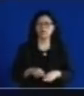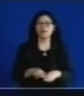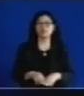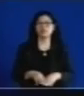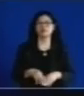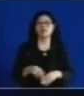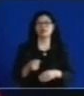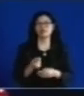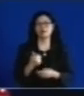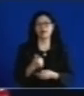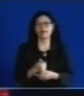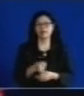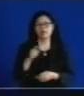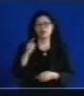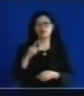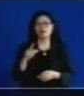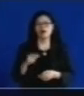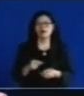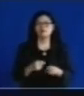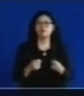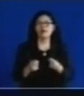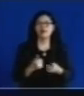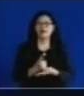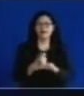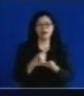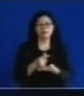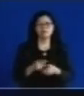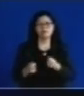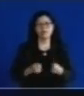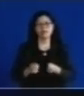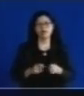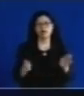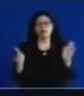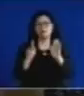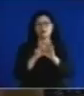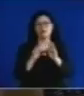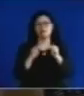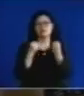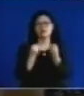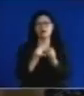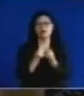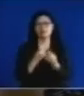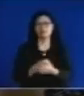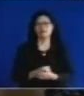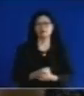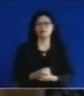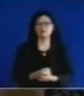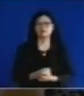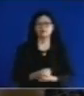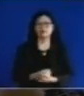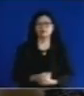yang baik, itulah pelayanan pemerintah kepada masyarakat. Terima kasih. Waktunya masih ada 20 detik.